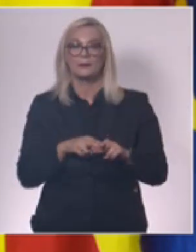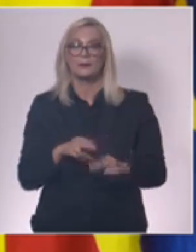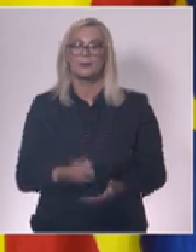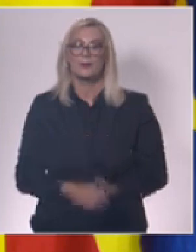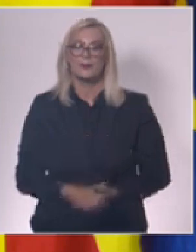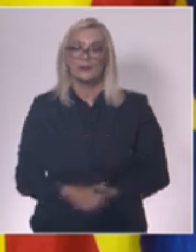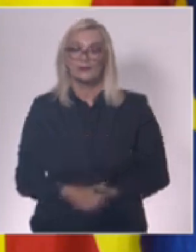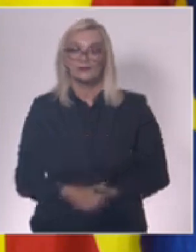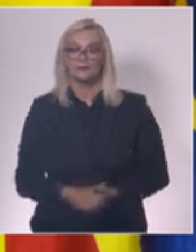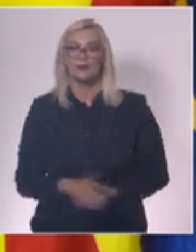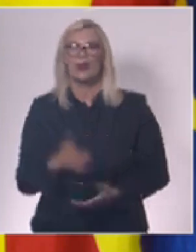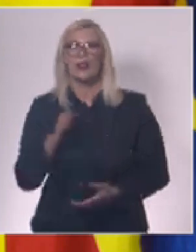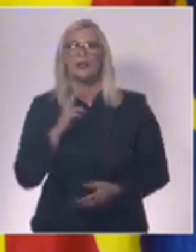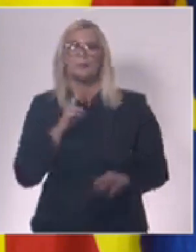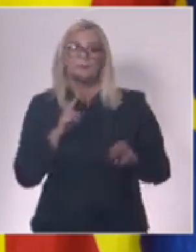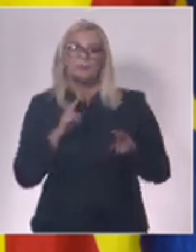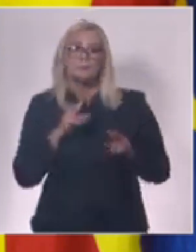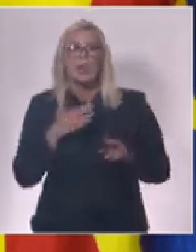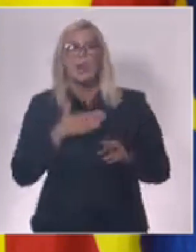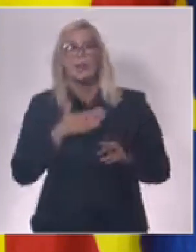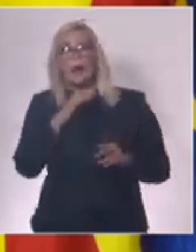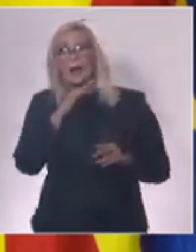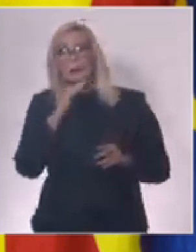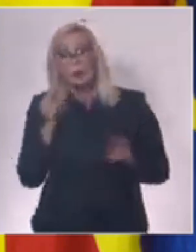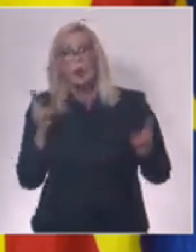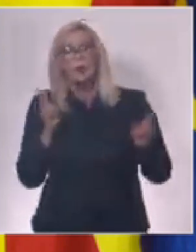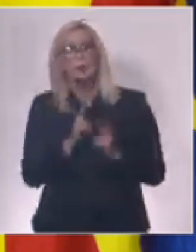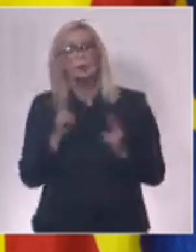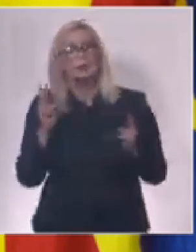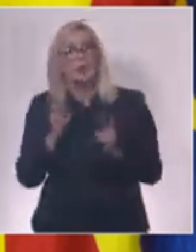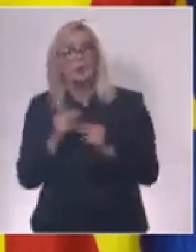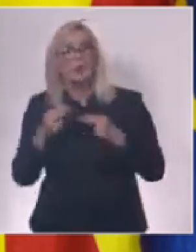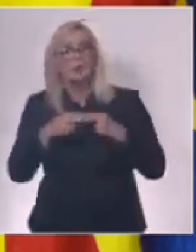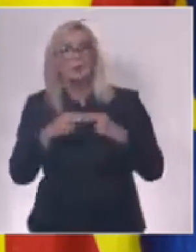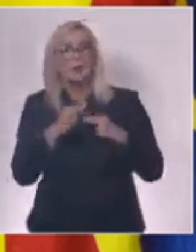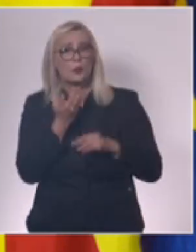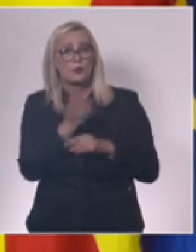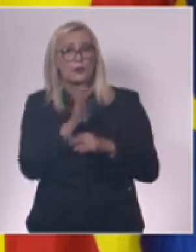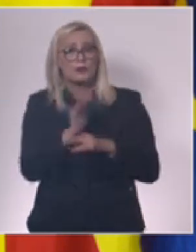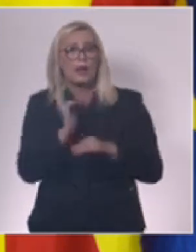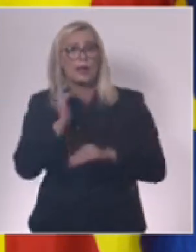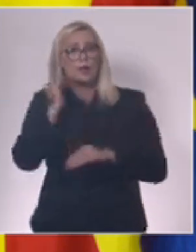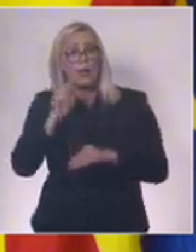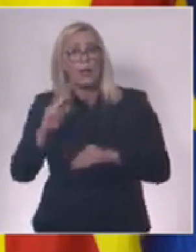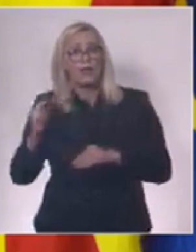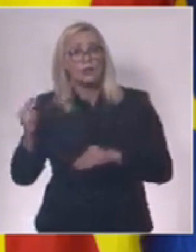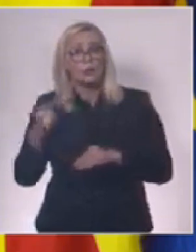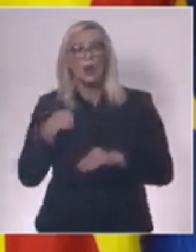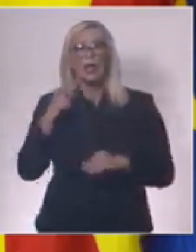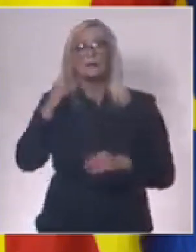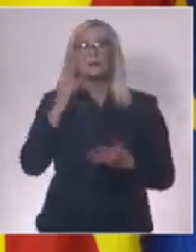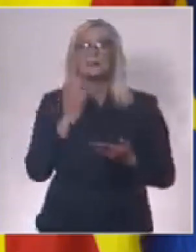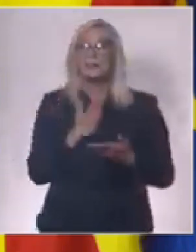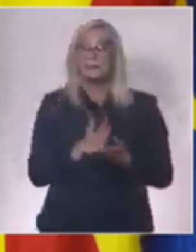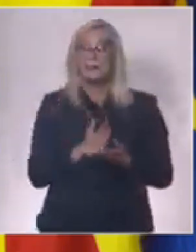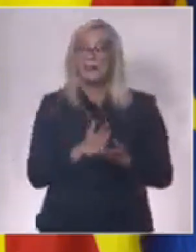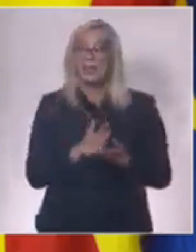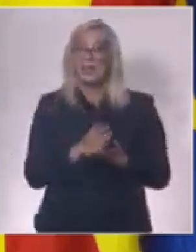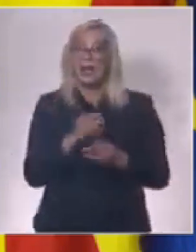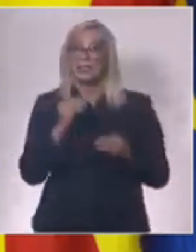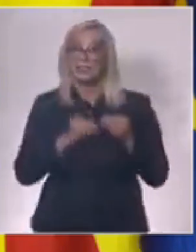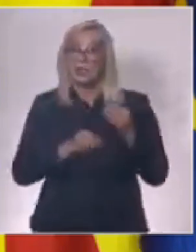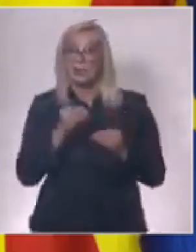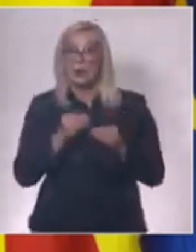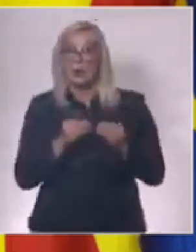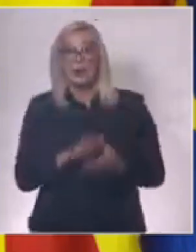има многу големи чести средби и помеѓу представниците на владата и пошироко, и јас сметам дека за